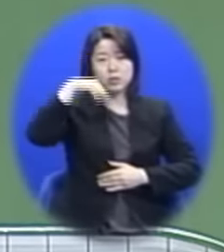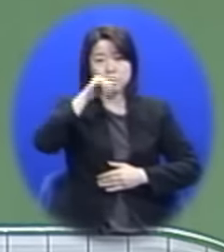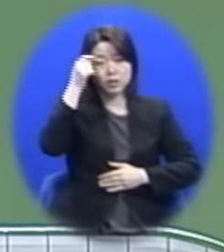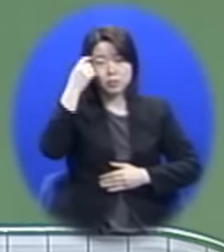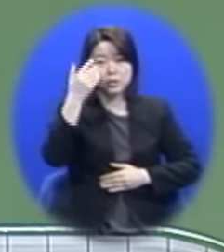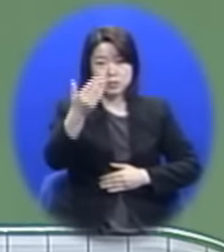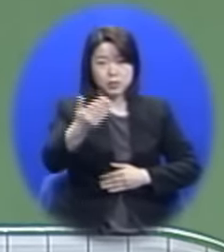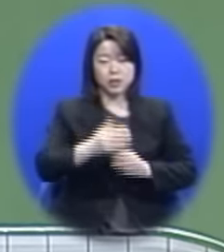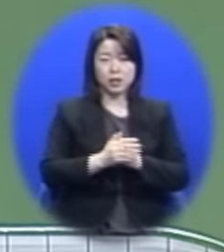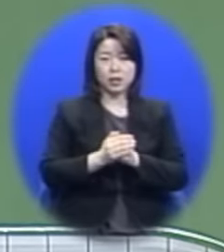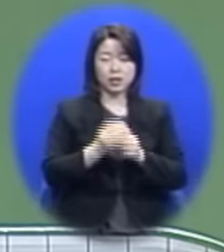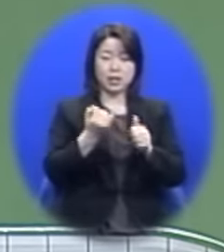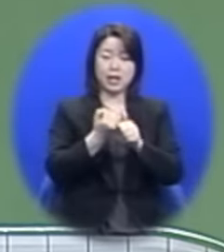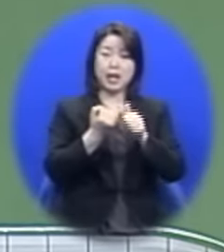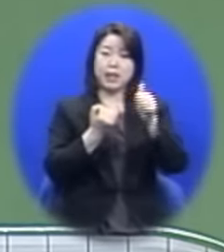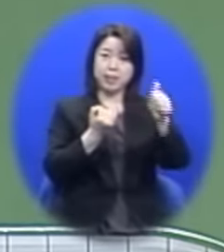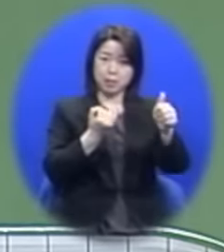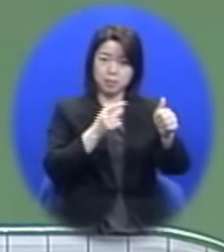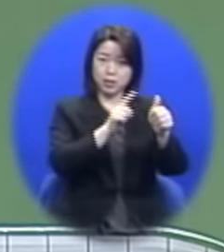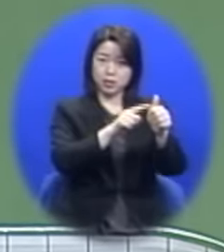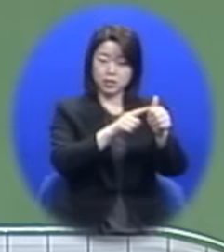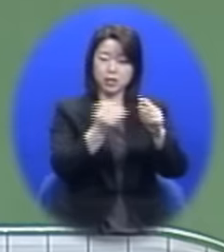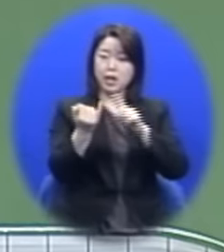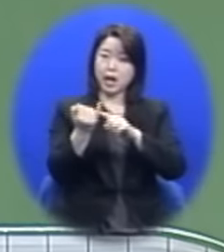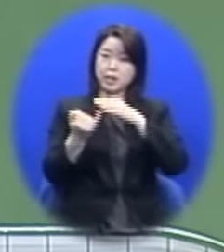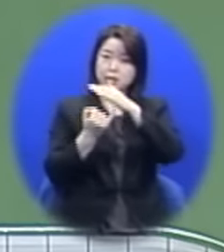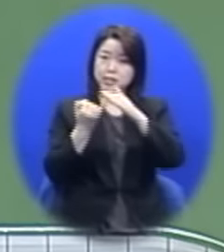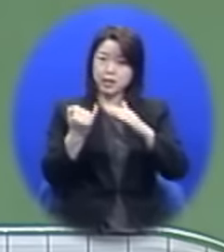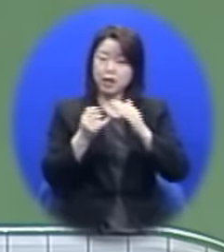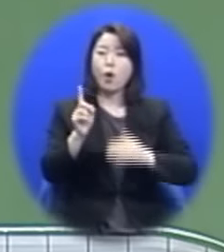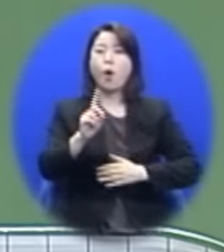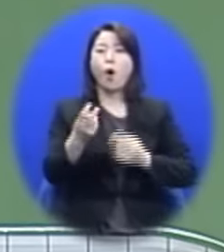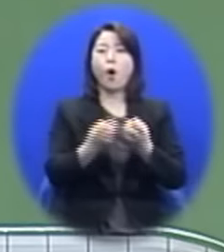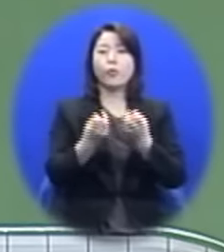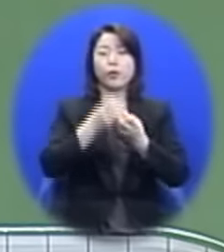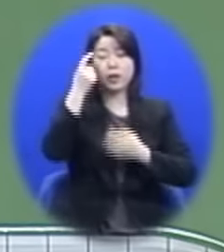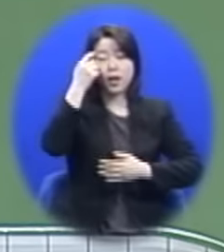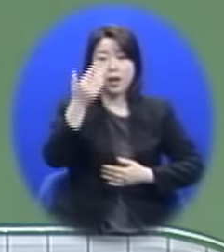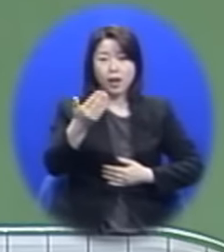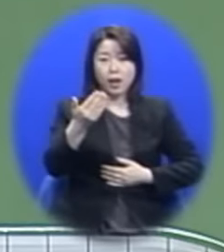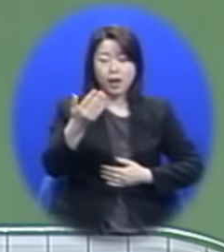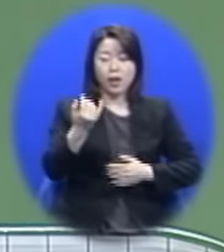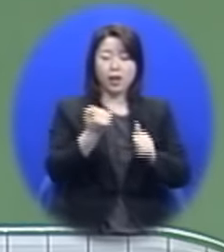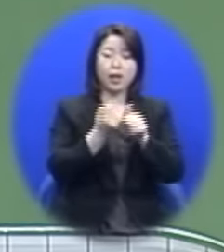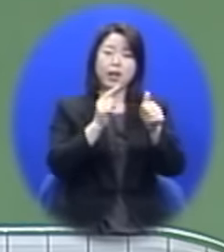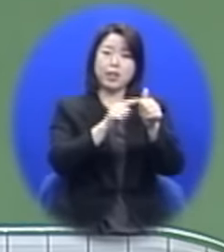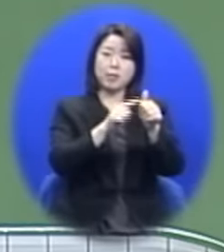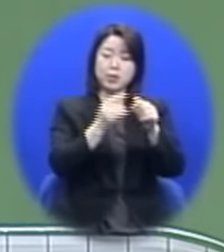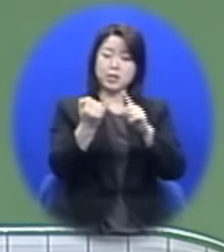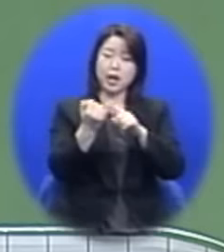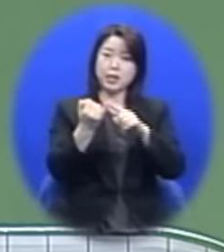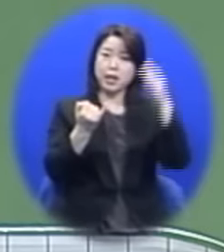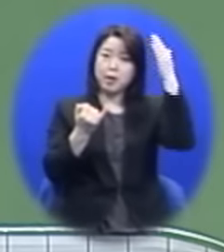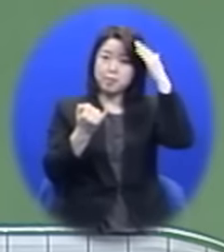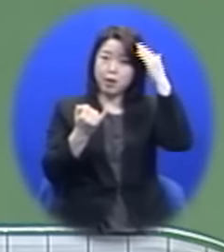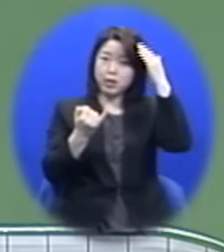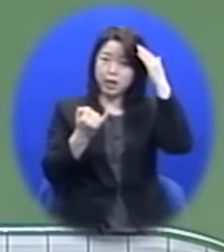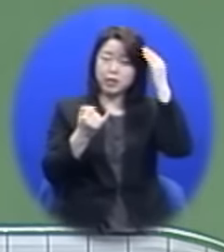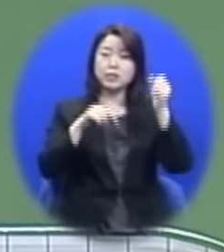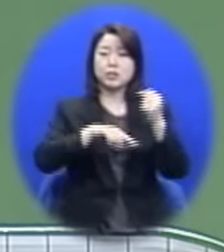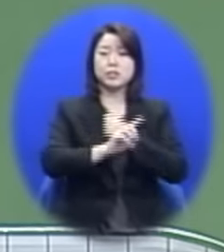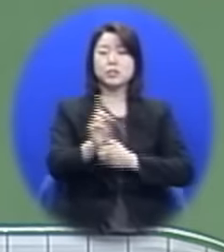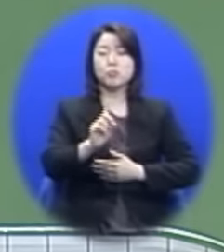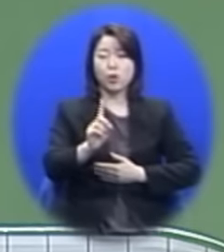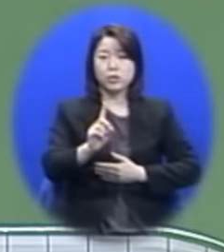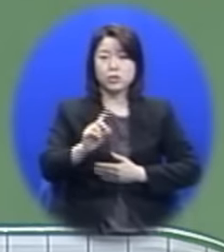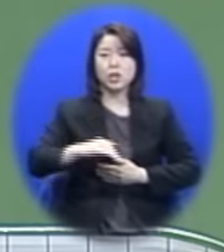남편이 아내를 사랑한다는 게 어떻게 하라는 건지, 남편이 아내의 머리라는 게 뭘 말하는 건지를